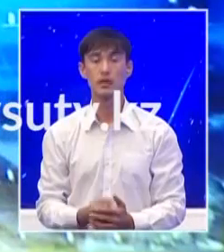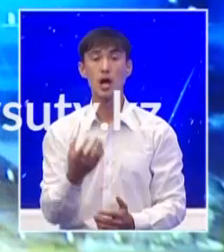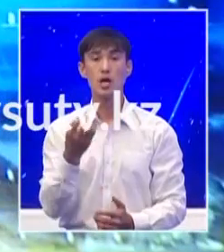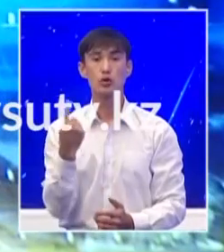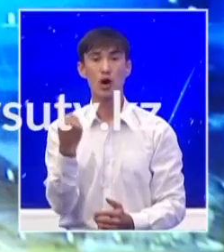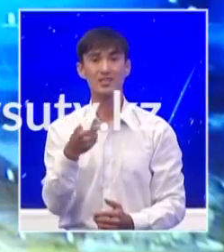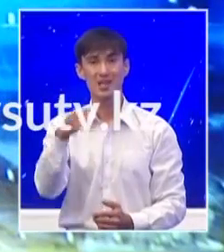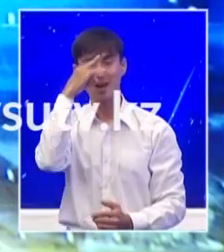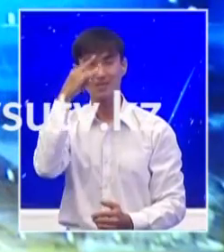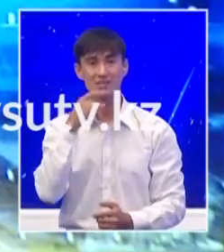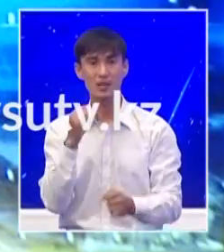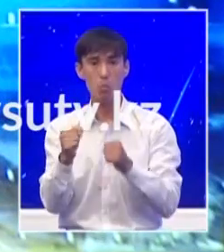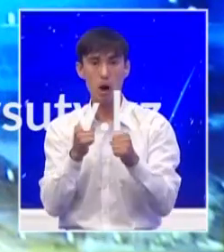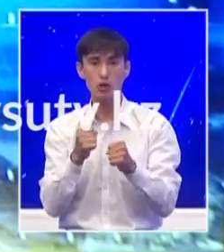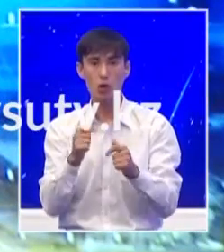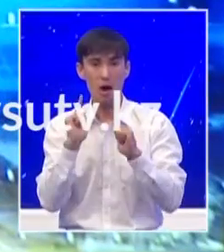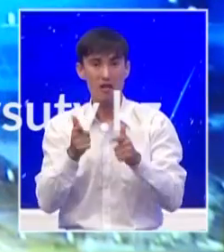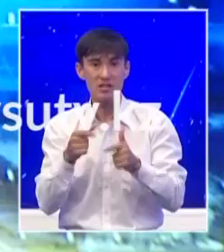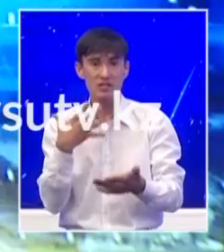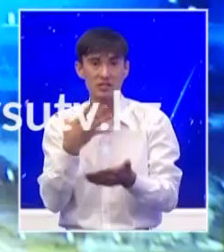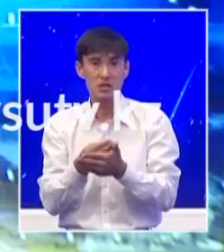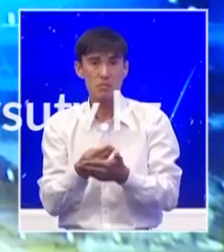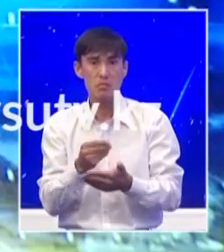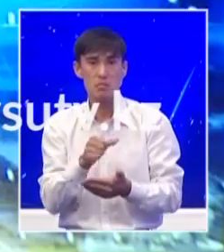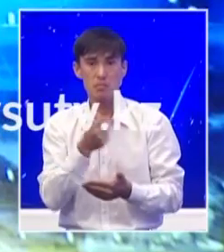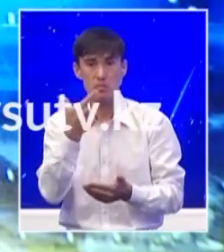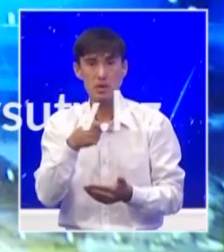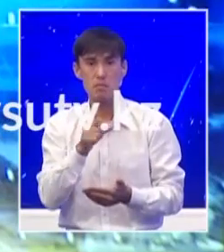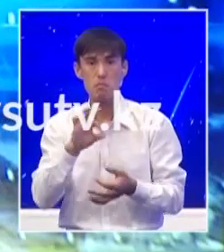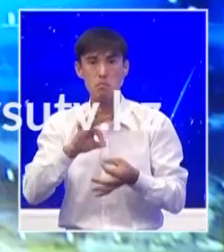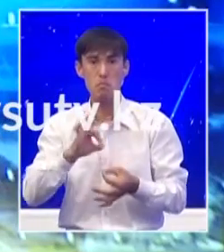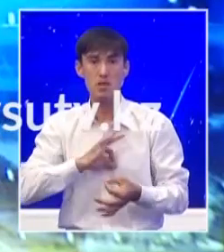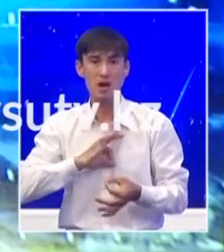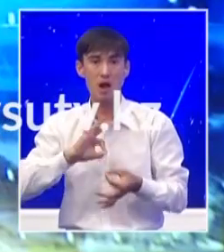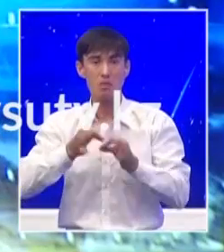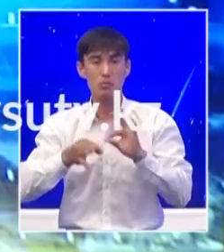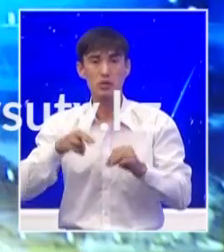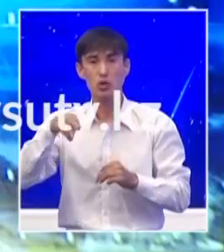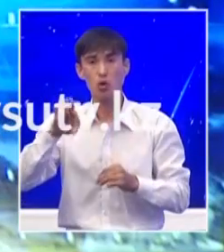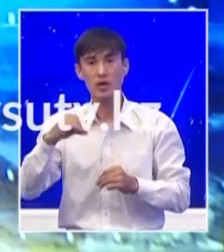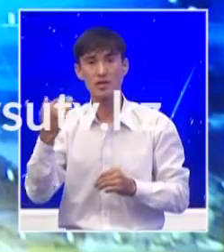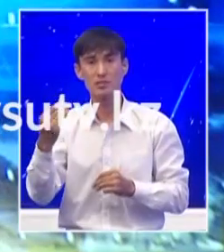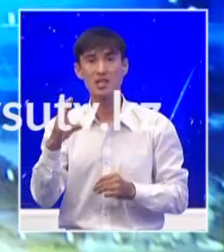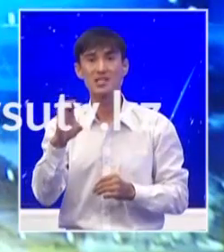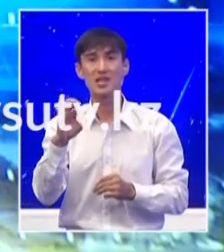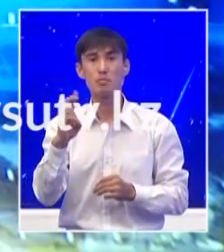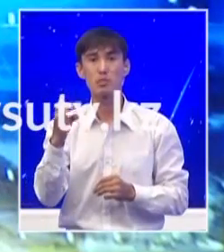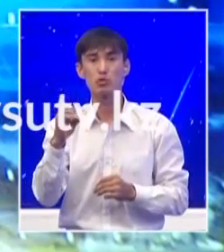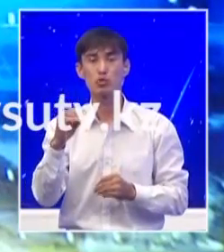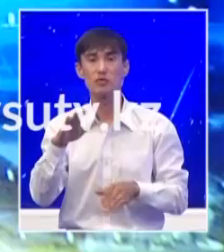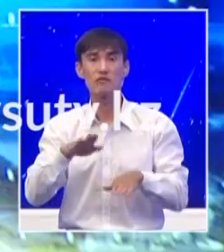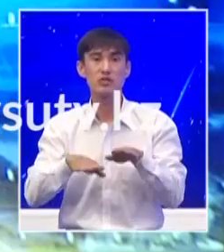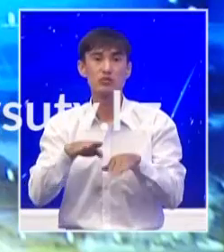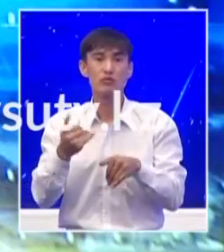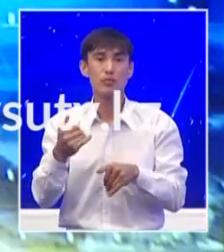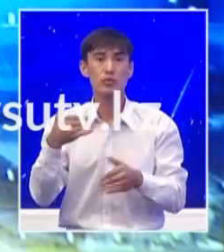Еще один казахстанский боксер гарантировал себе медаль на Олимпийских играх в Токио. Им стал Сакенби Бусынов, выступающий в весовой категории